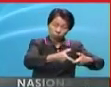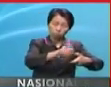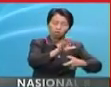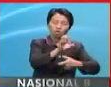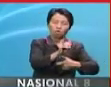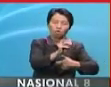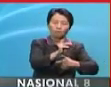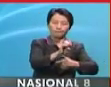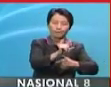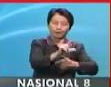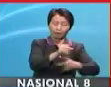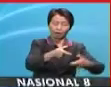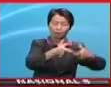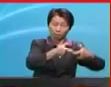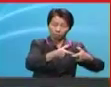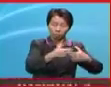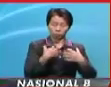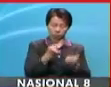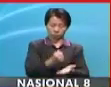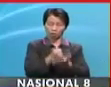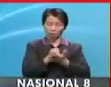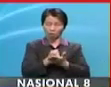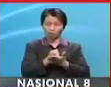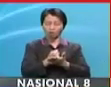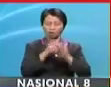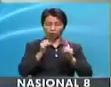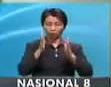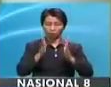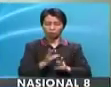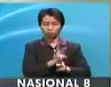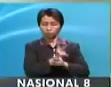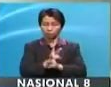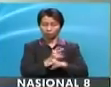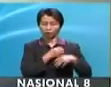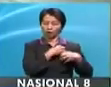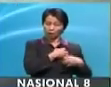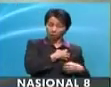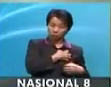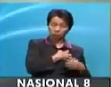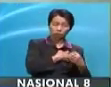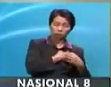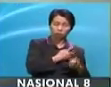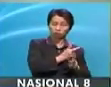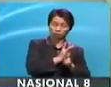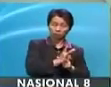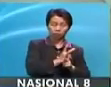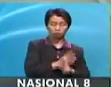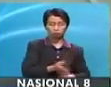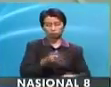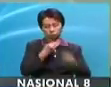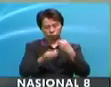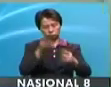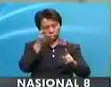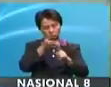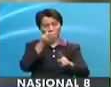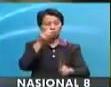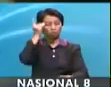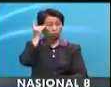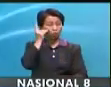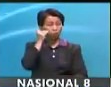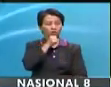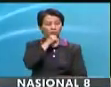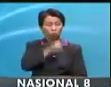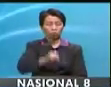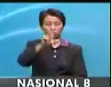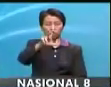we want to ensure that consumers today take care of their heart. Pengenalan produk baru ini disasarkan untuk golongan dewasa berumur